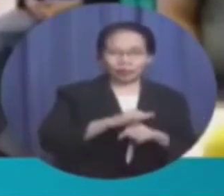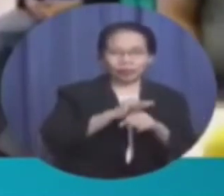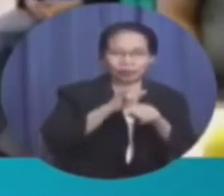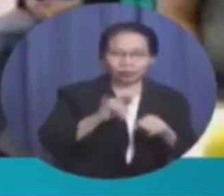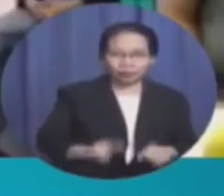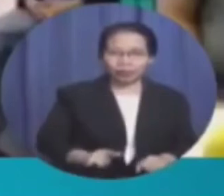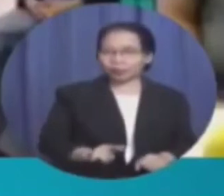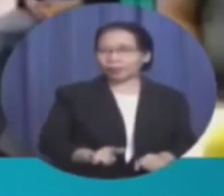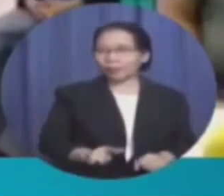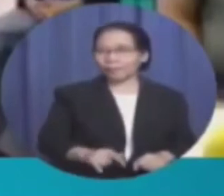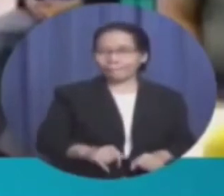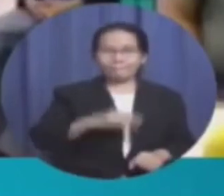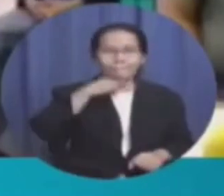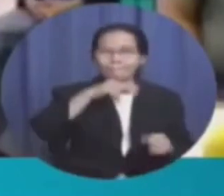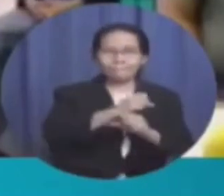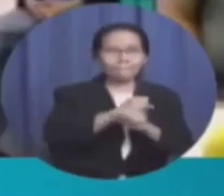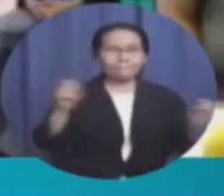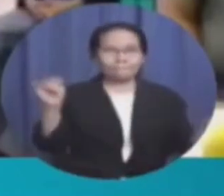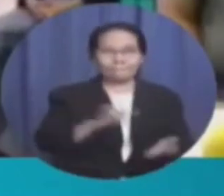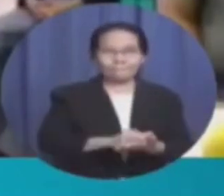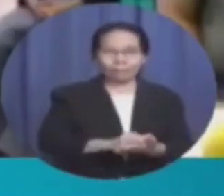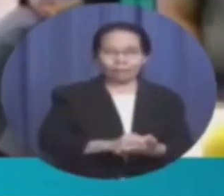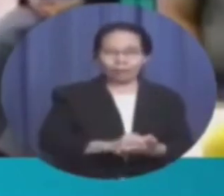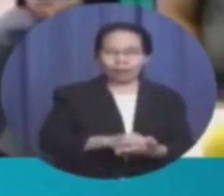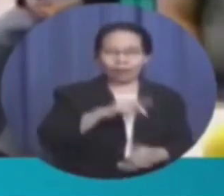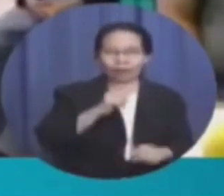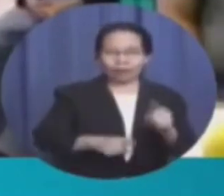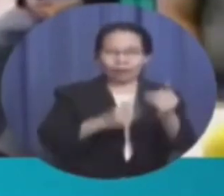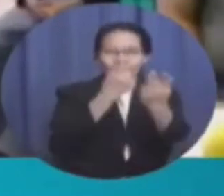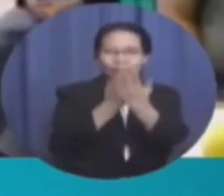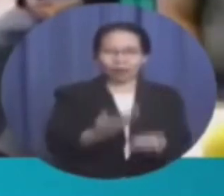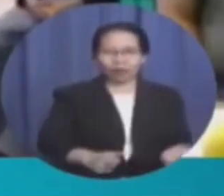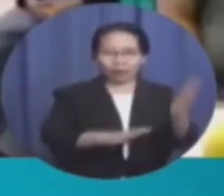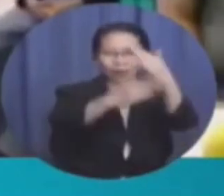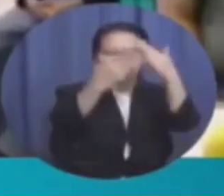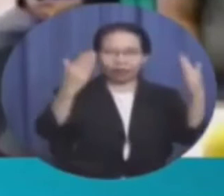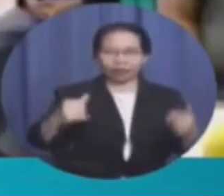na, hindi ka maliligtas noon, kapatid. Hindi ka makakarating sa langit.